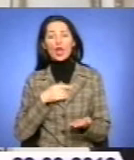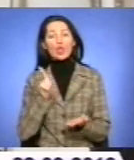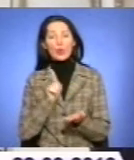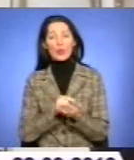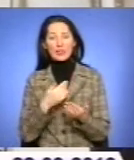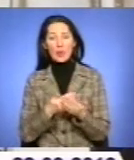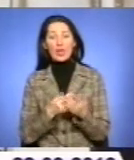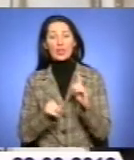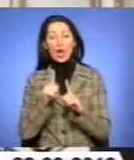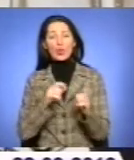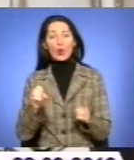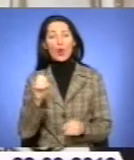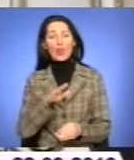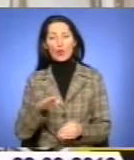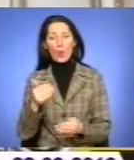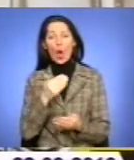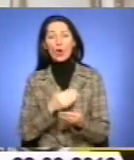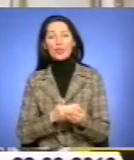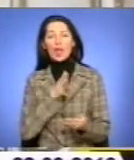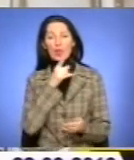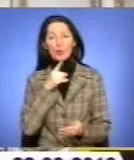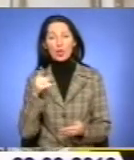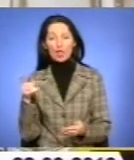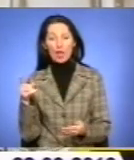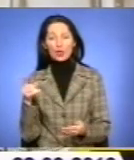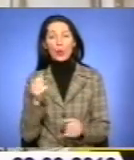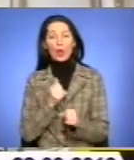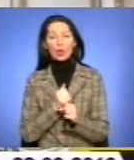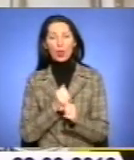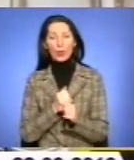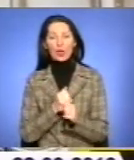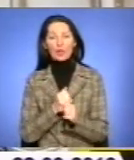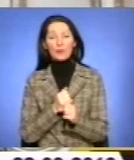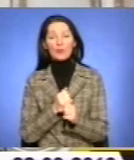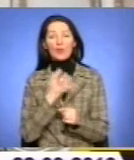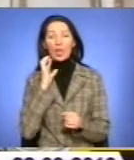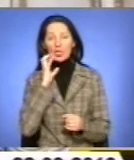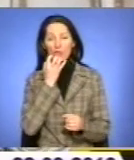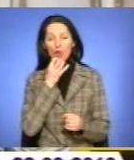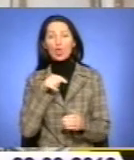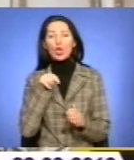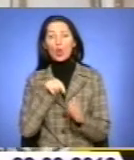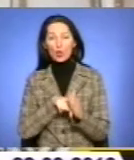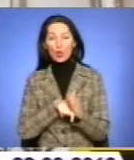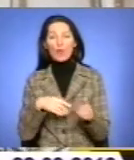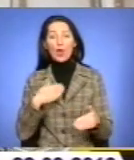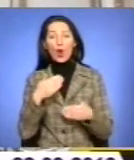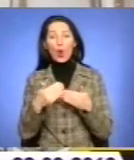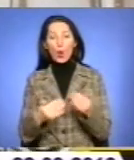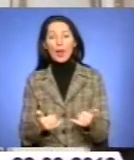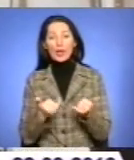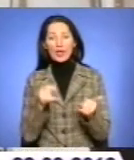Європи і останнім часом зробили серйозні, суттєві кроки для того, щоб